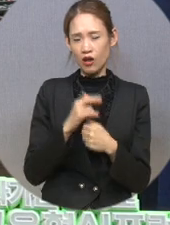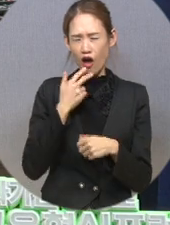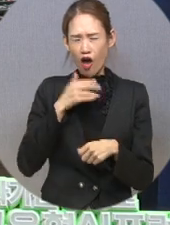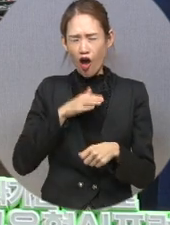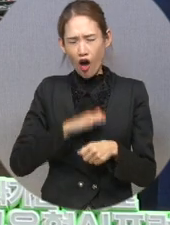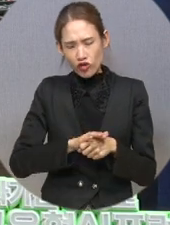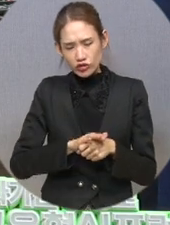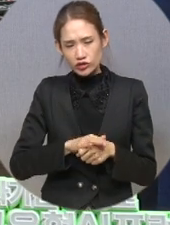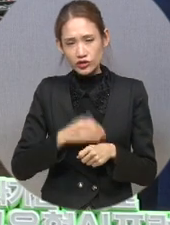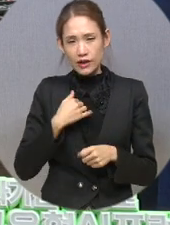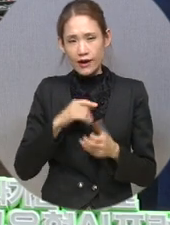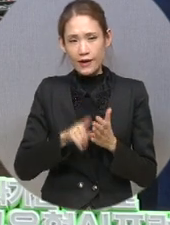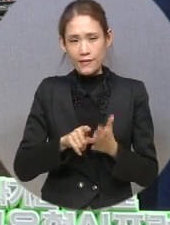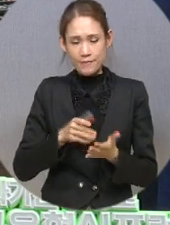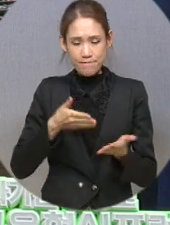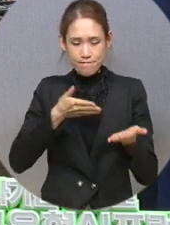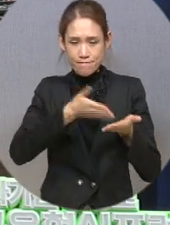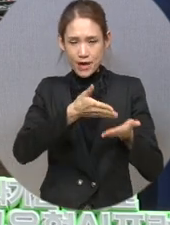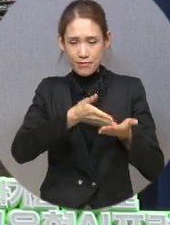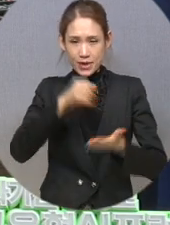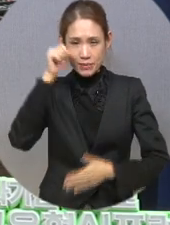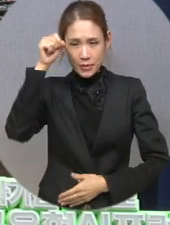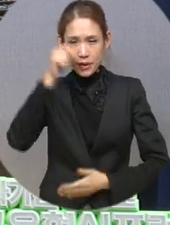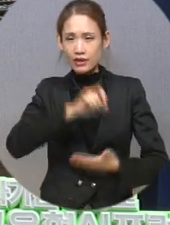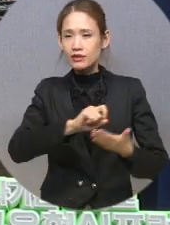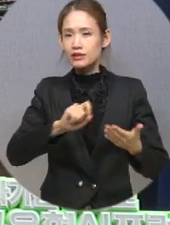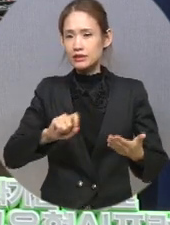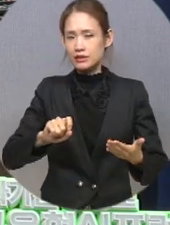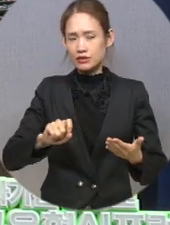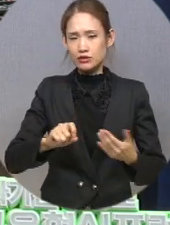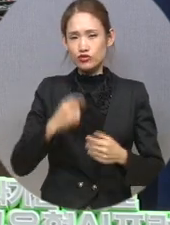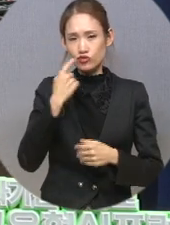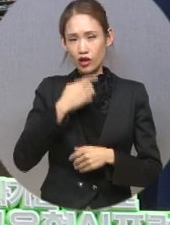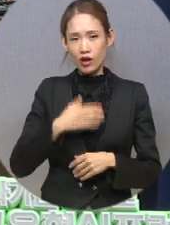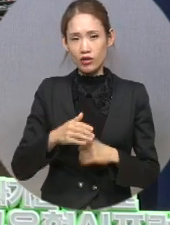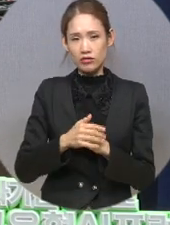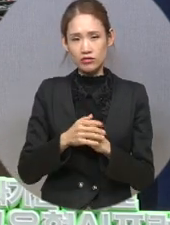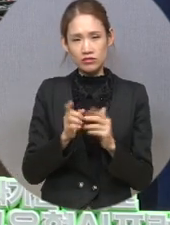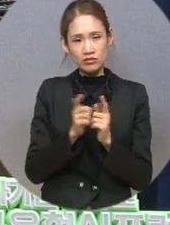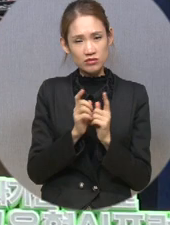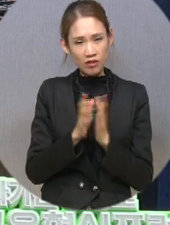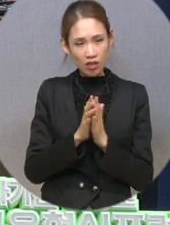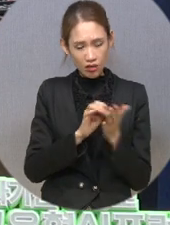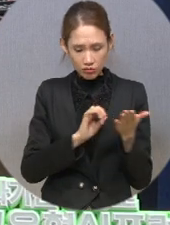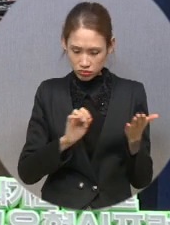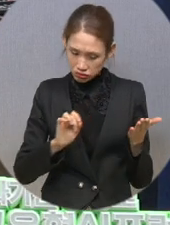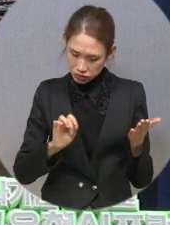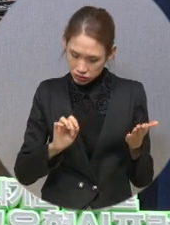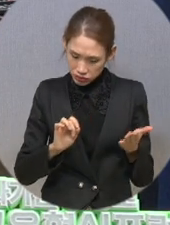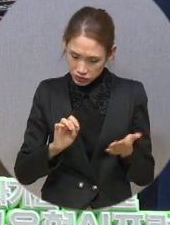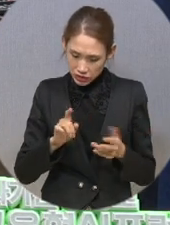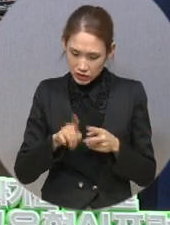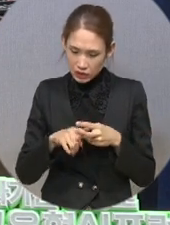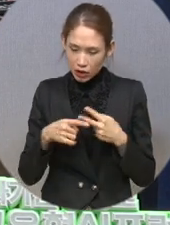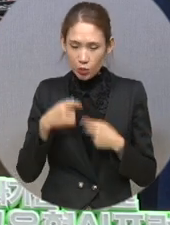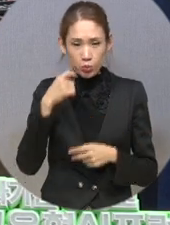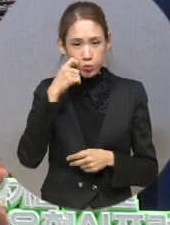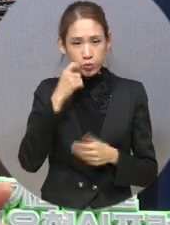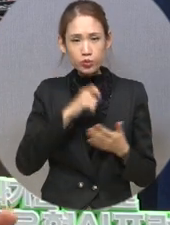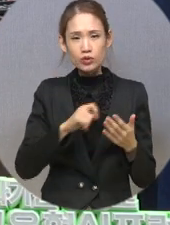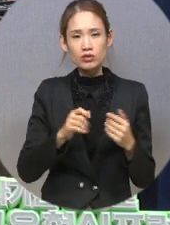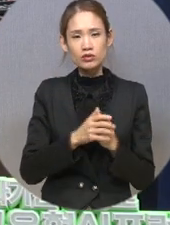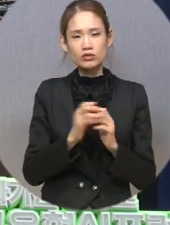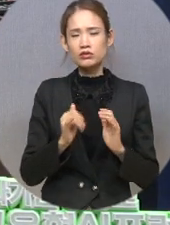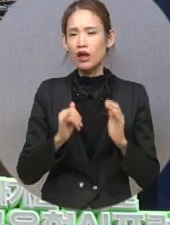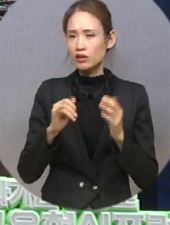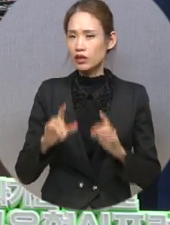때 누구한테 주장하는 글을 쓸 수도 있어야 되는 거 아니겠습니까, 사람이? 근데 그렇죠. 그런 글을 시대를 못 쓰고 누가 봐도 이해가 안 되는 글을 써놓으면 세상